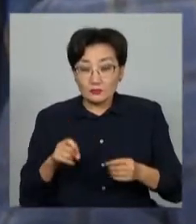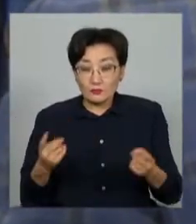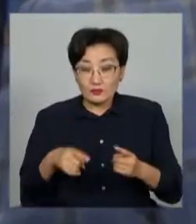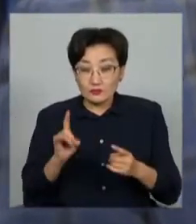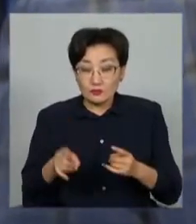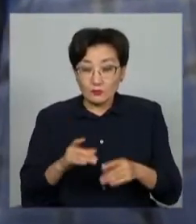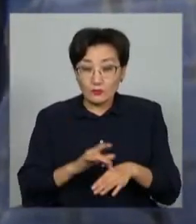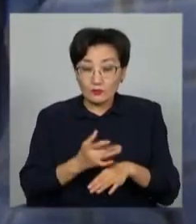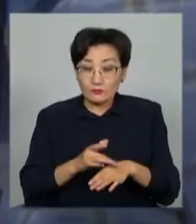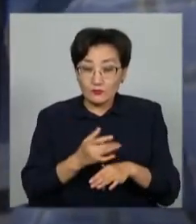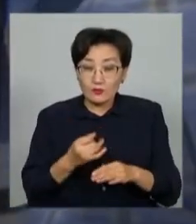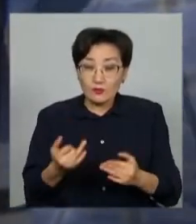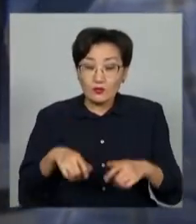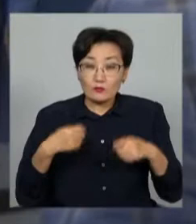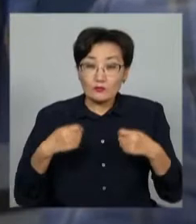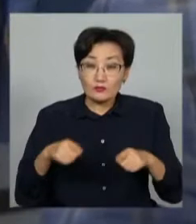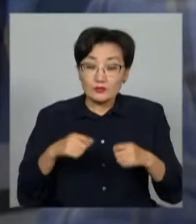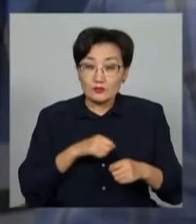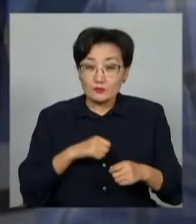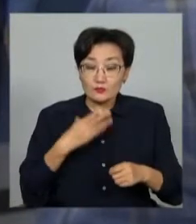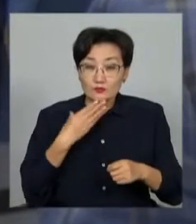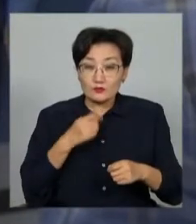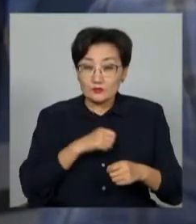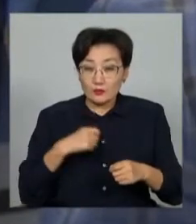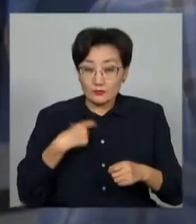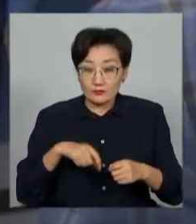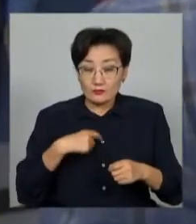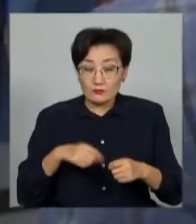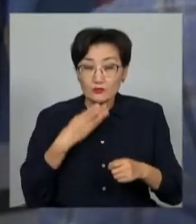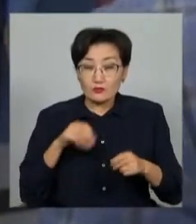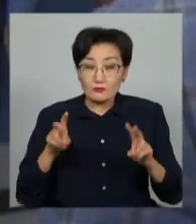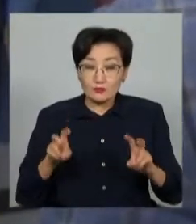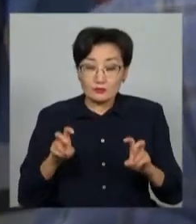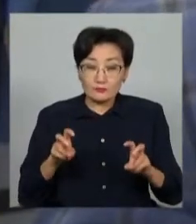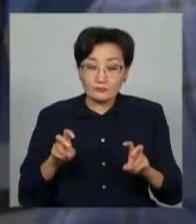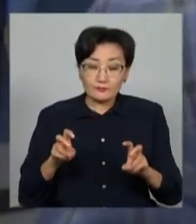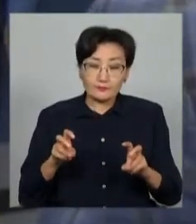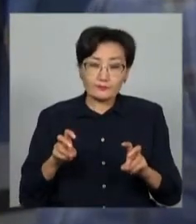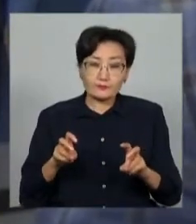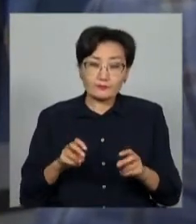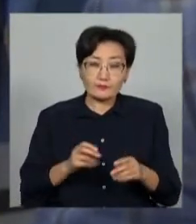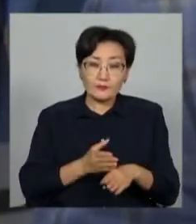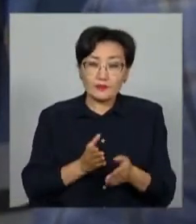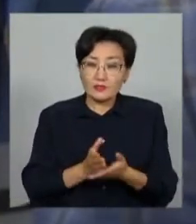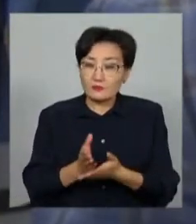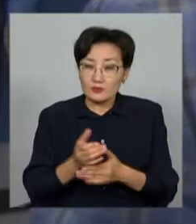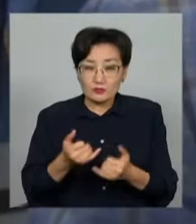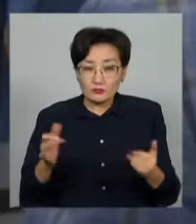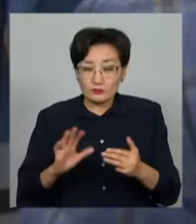қызметтерін қарайтын болсақ, олар нарықта өздерін атарын жаңағын қызметін көрсетпейді.